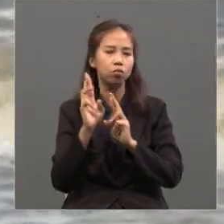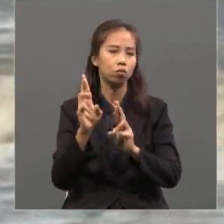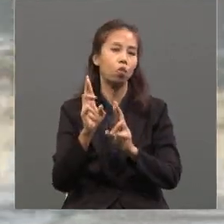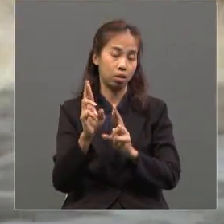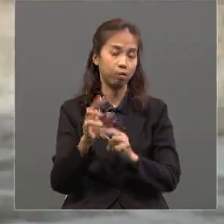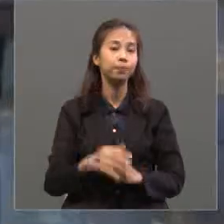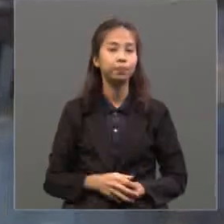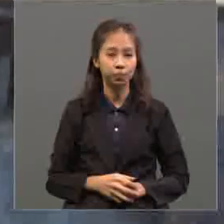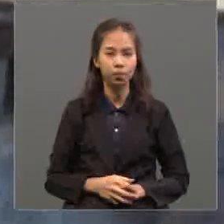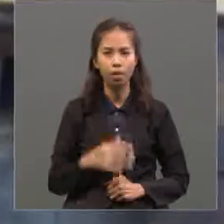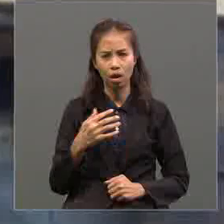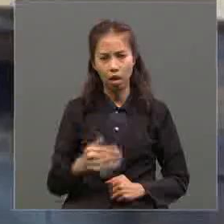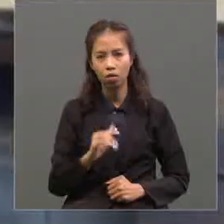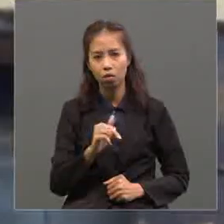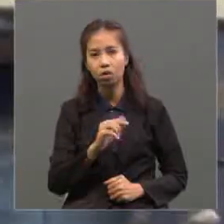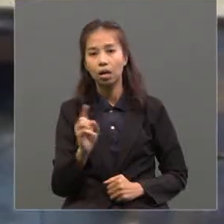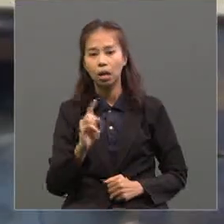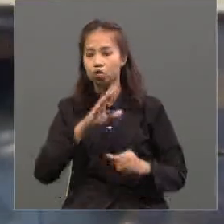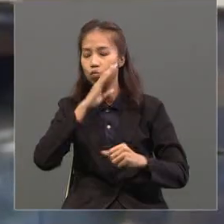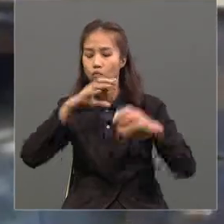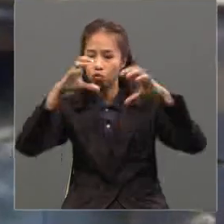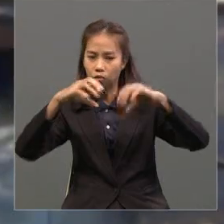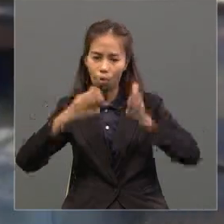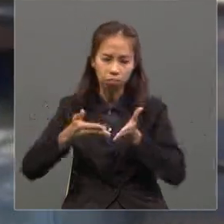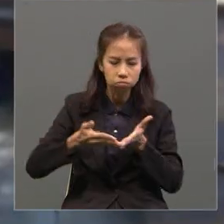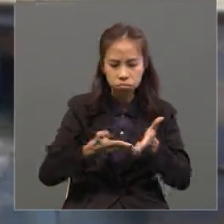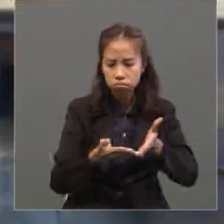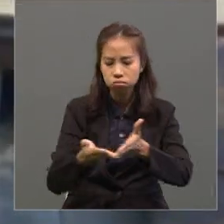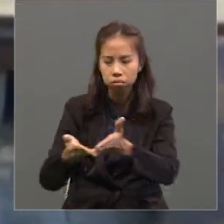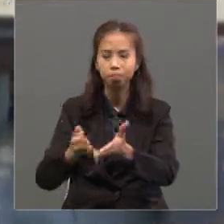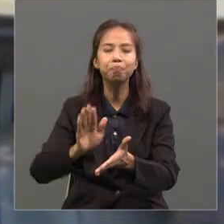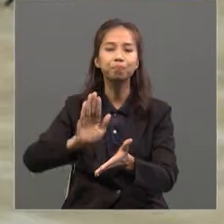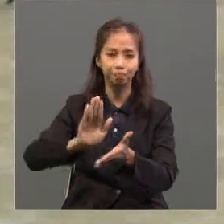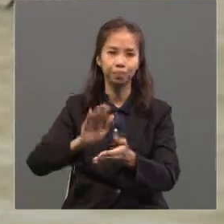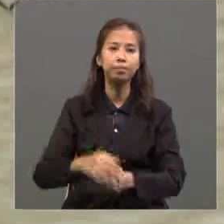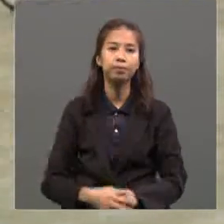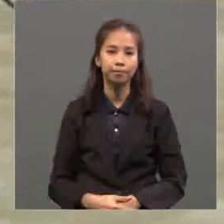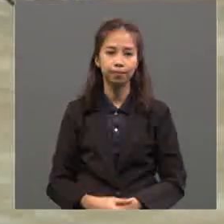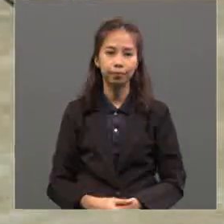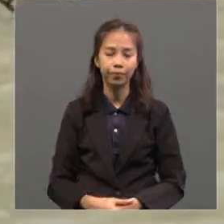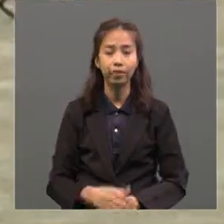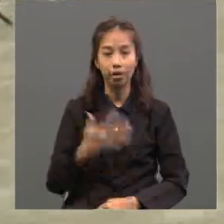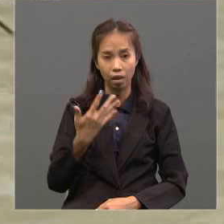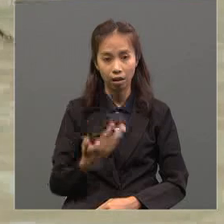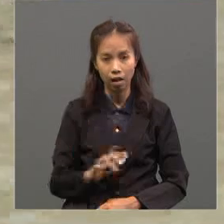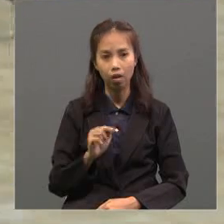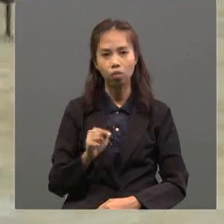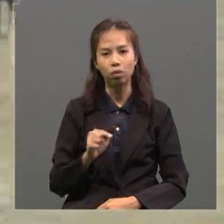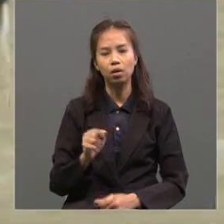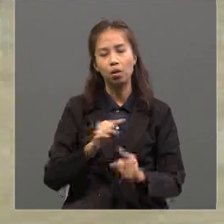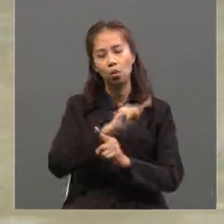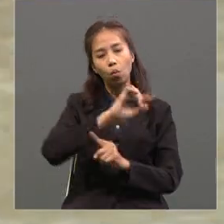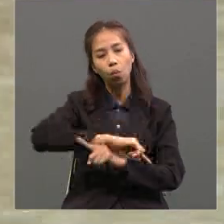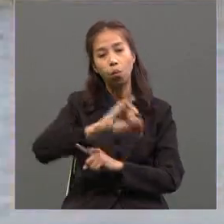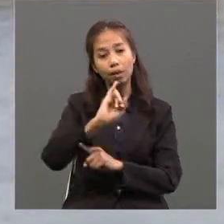แล้วก็หลีกเลี่ยงการเดินเรือในบริเวณที่มีฝนฟ้าคะนองในระยะนี้เอาไว้ด้วยนะคะจากนั้นค่ะในช่วงตั้งแต่วัน